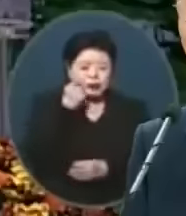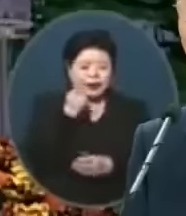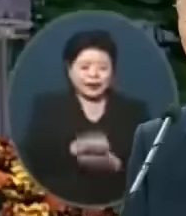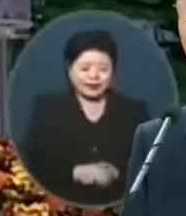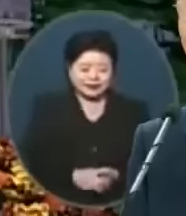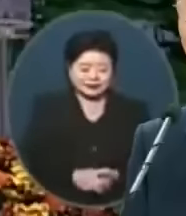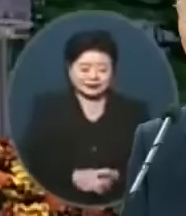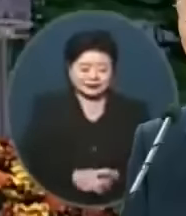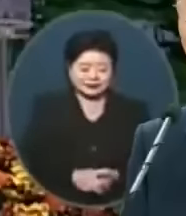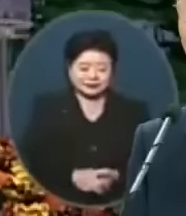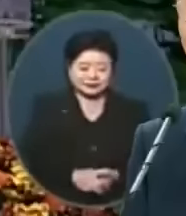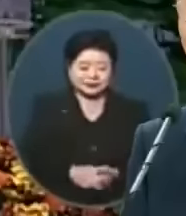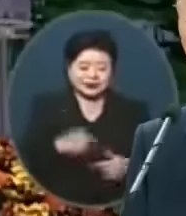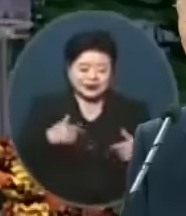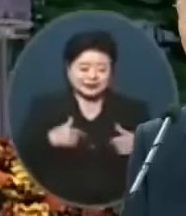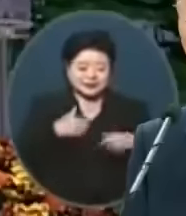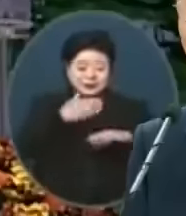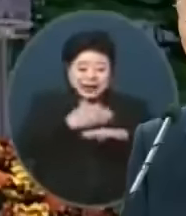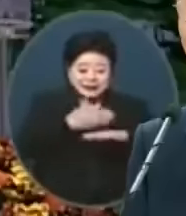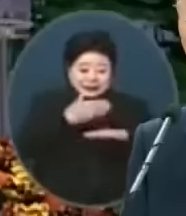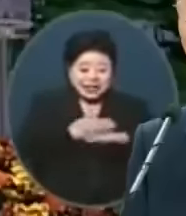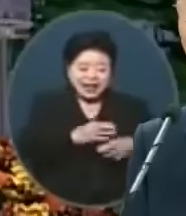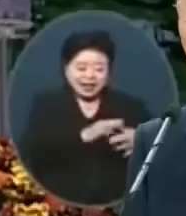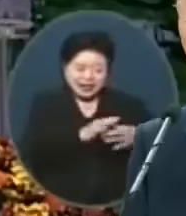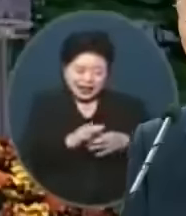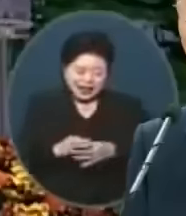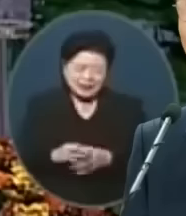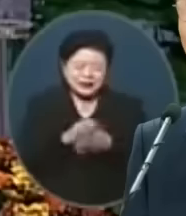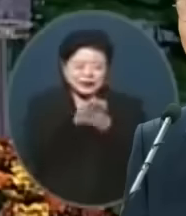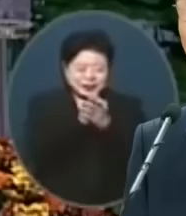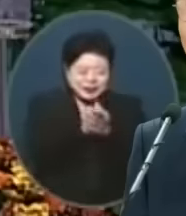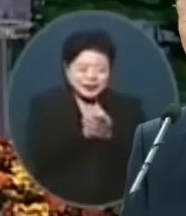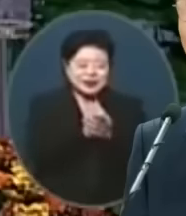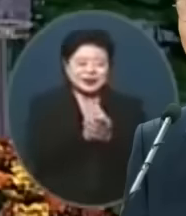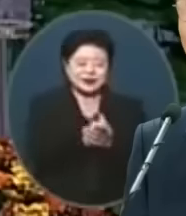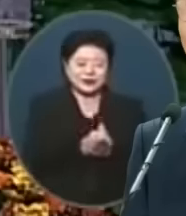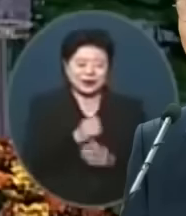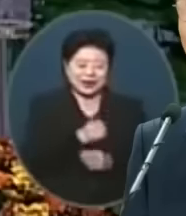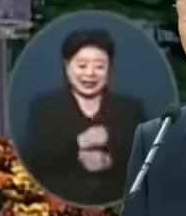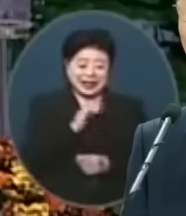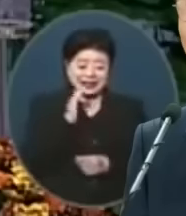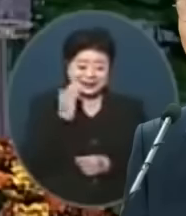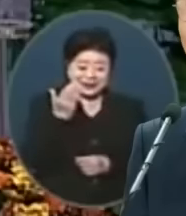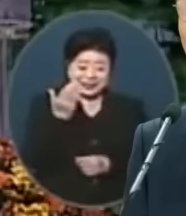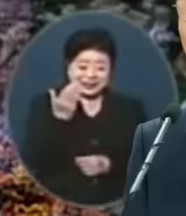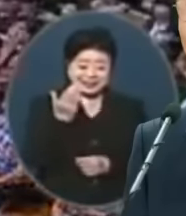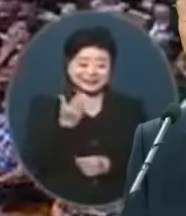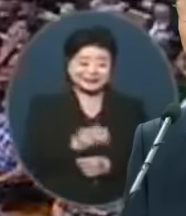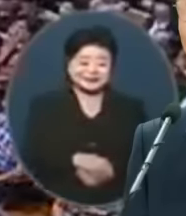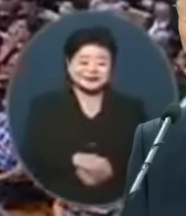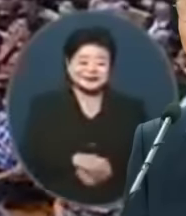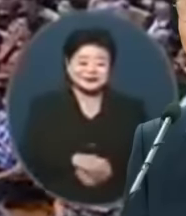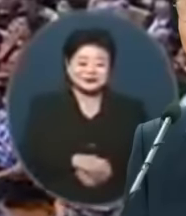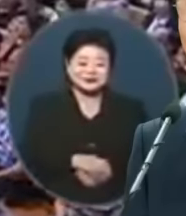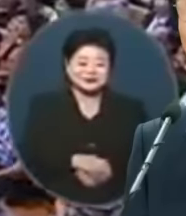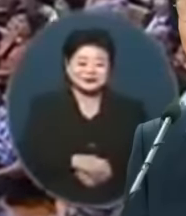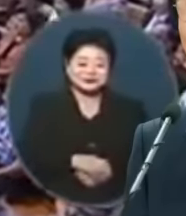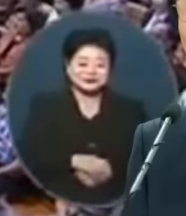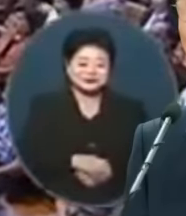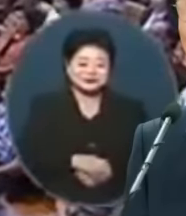없습니다. 기쁨과 감사는 끊임없이 기도로 뒷받침해야만 가능한 것입니다.